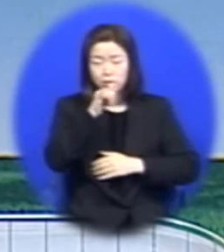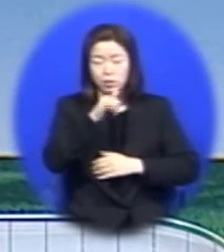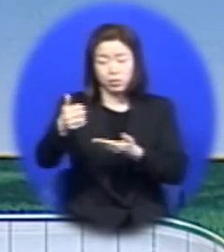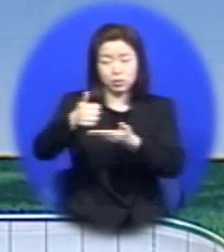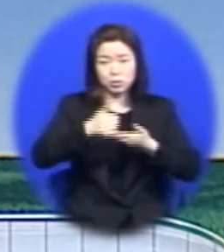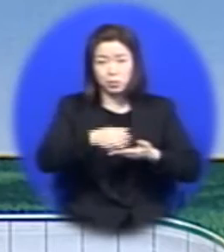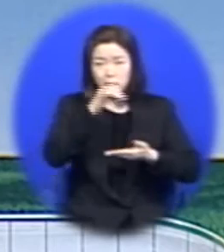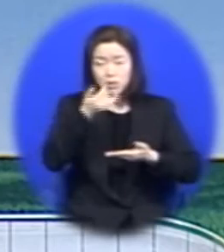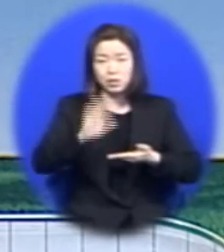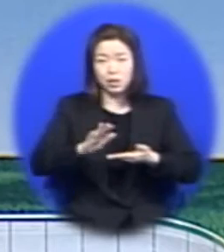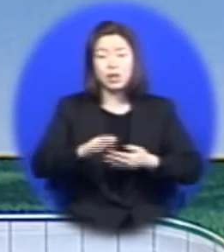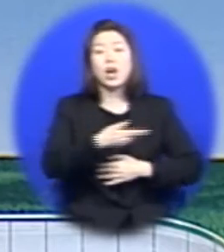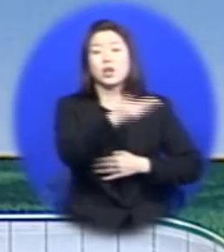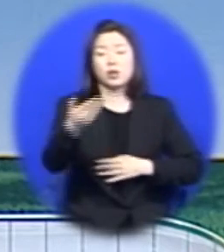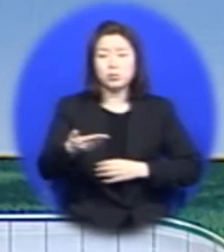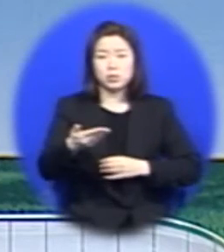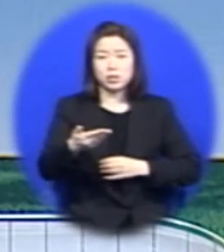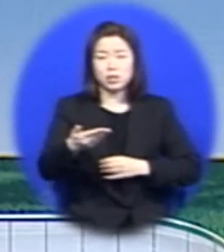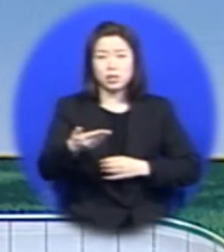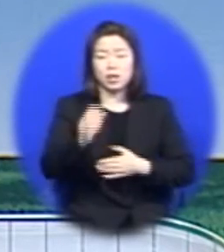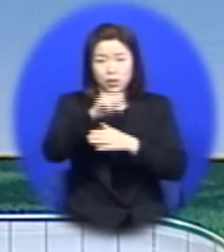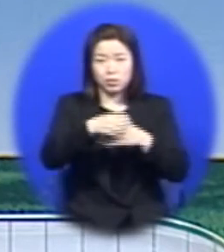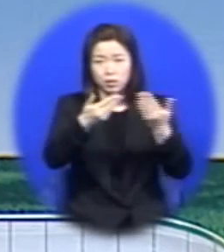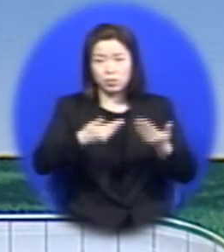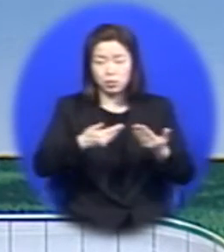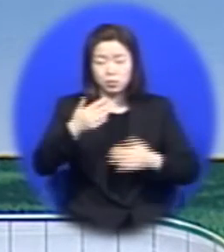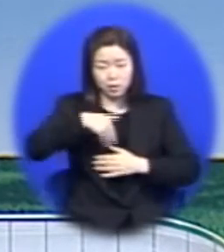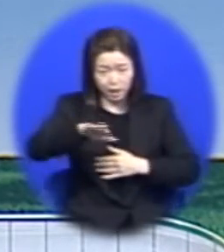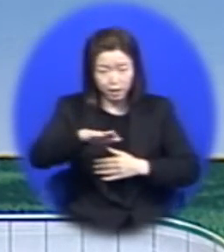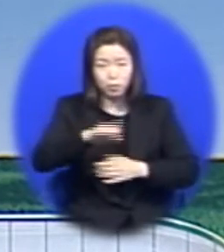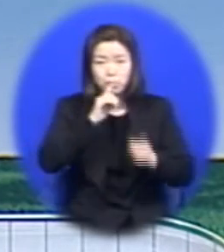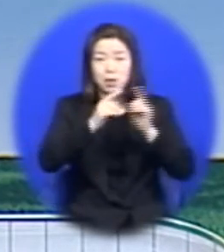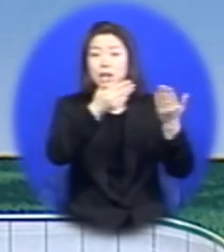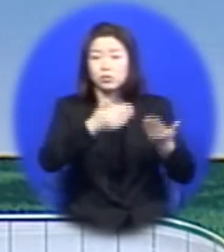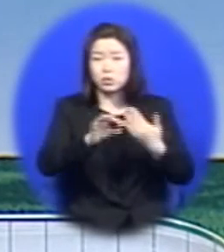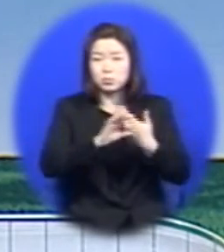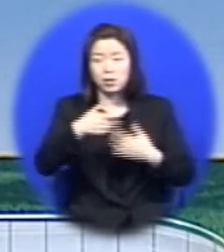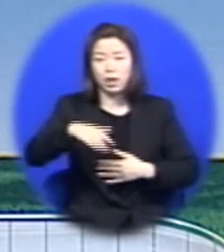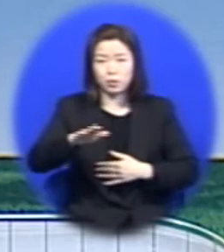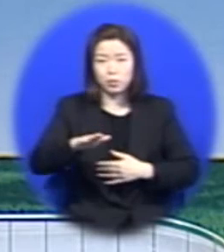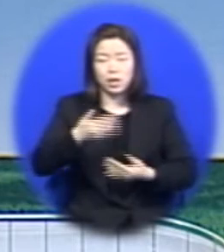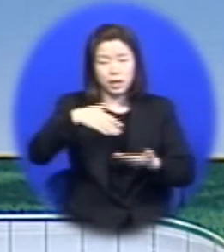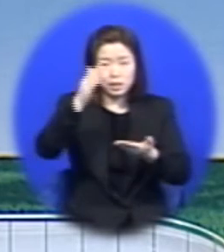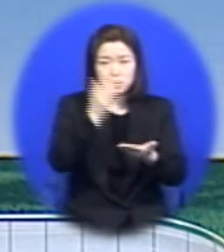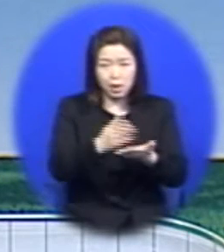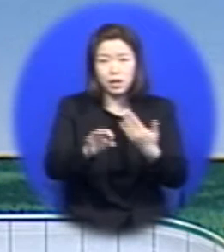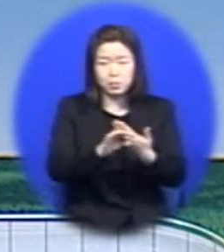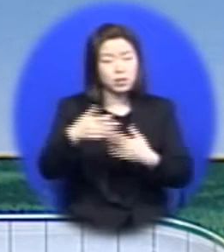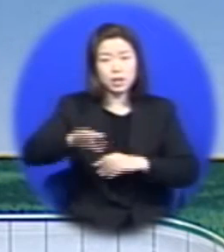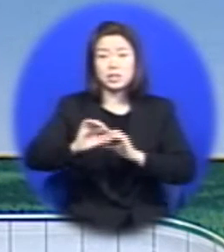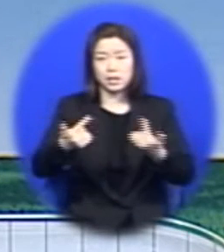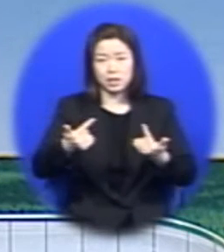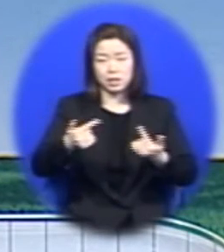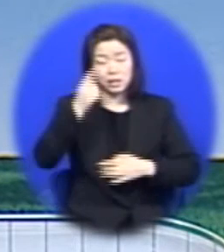주세요. 여러분들이 가라 그러면 가고 여러분들이 안 된다 그러면 안 가겠습니다. 왜